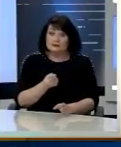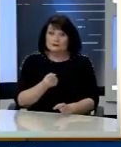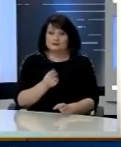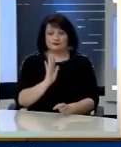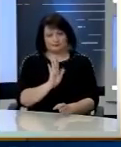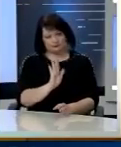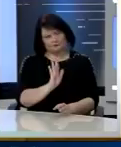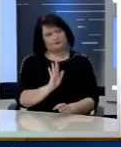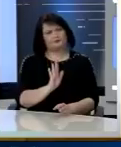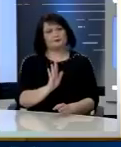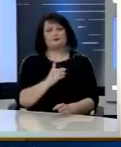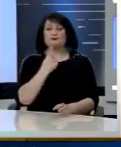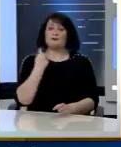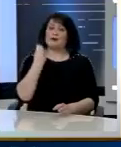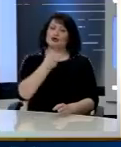Τέλος, κυρίες και κύριοι συνάδελφοι,